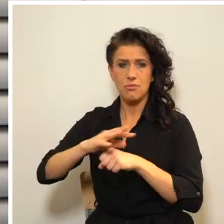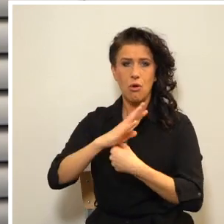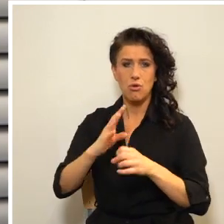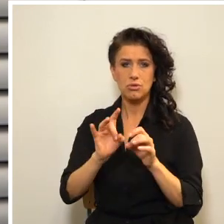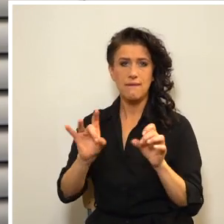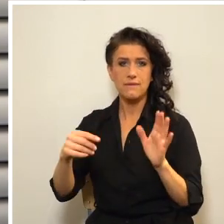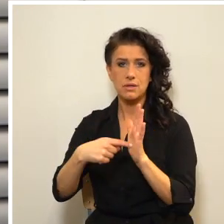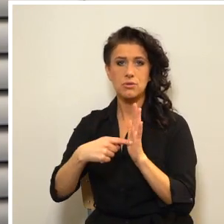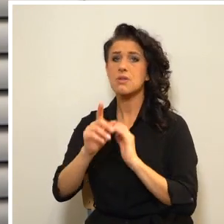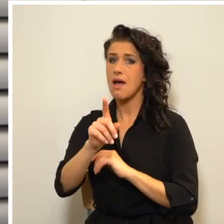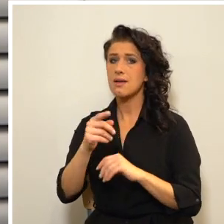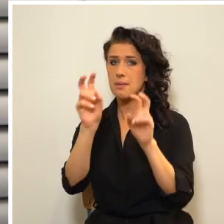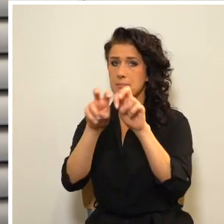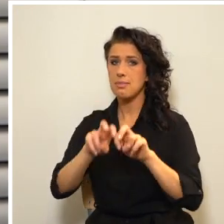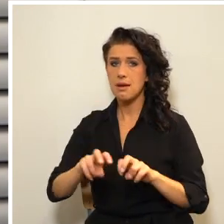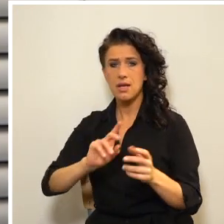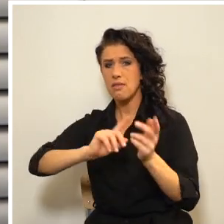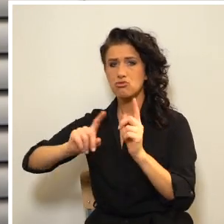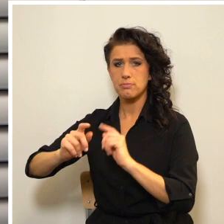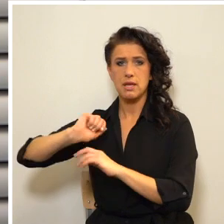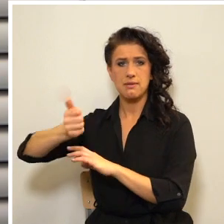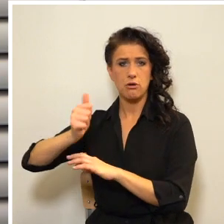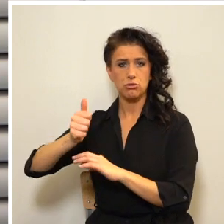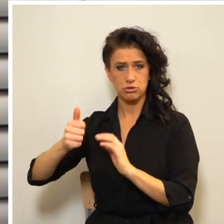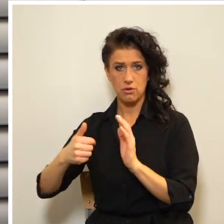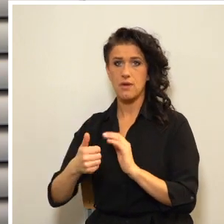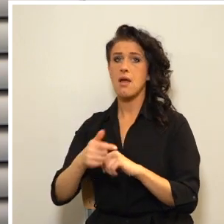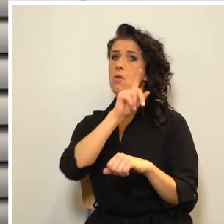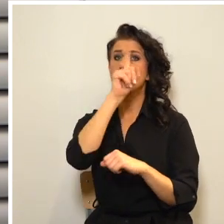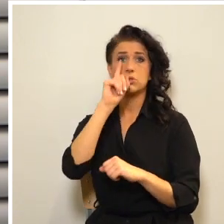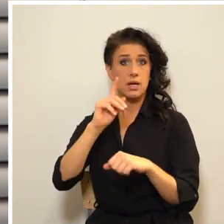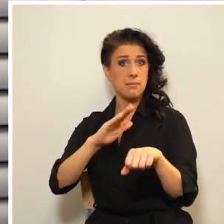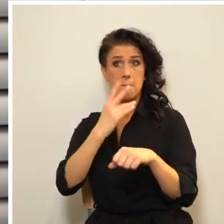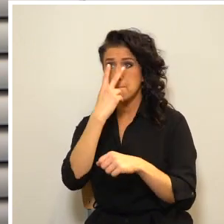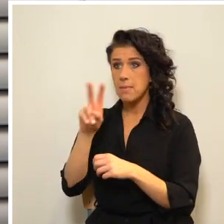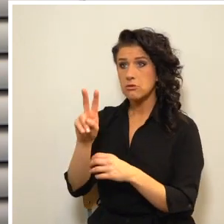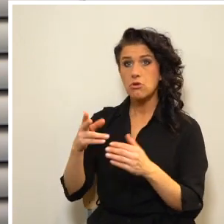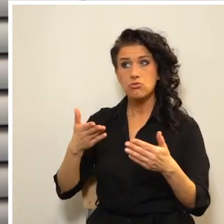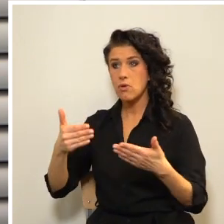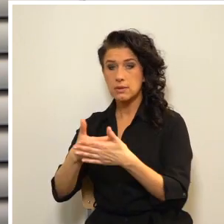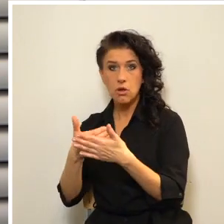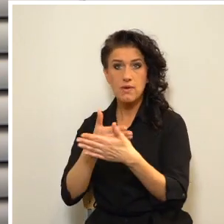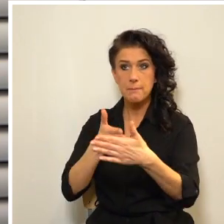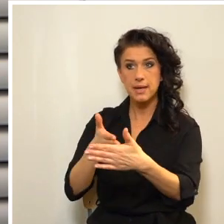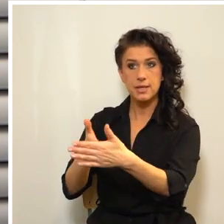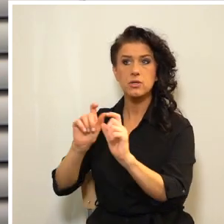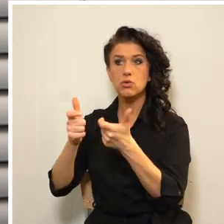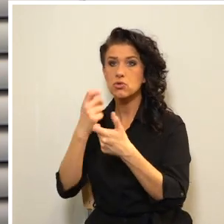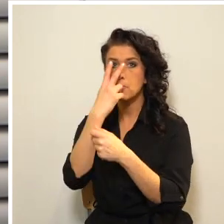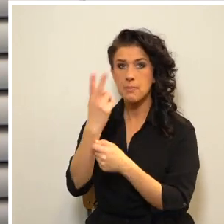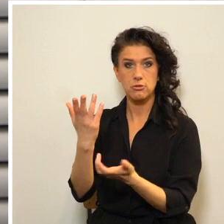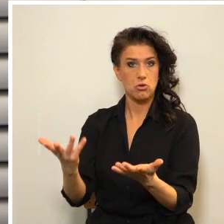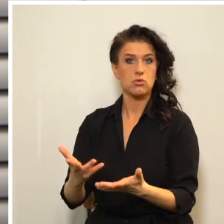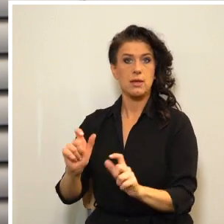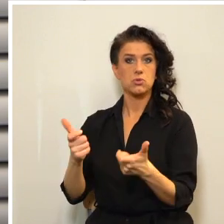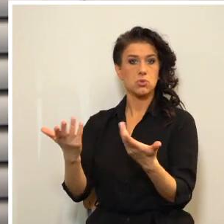fokusowe i takie ja Kościuszki różnego typu na przykład na co ludzie zwracają uwagę jak te nowe bariery zwracają uwagę na to że